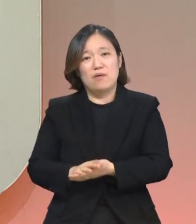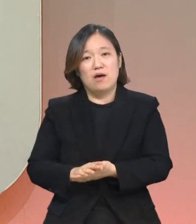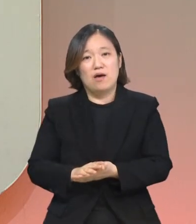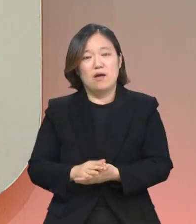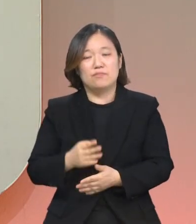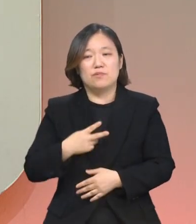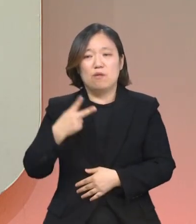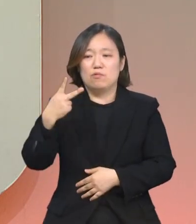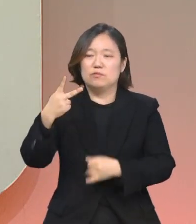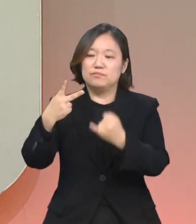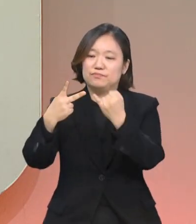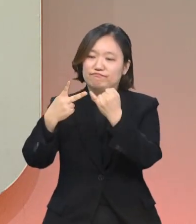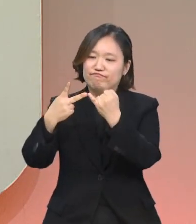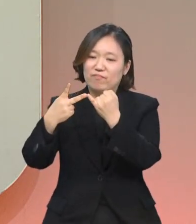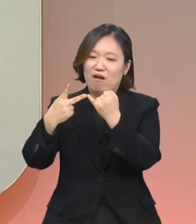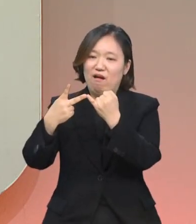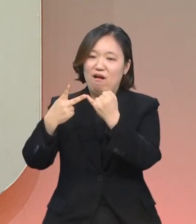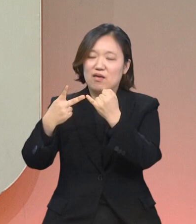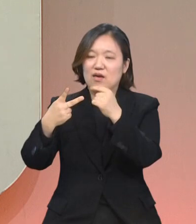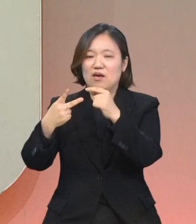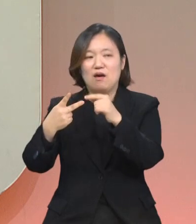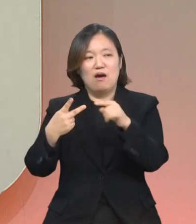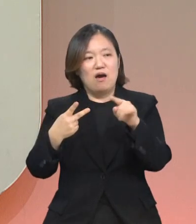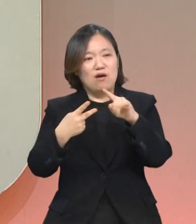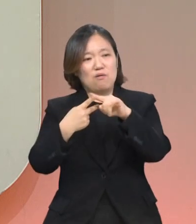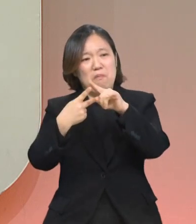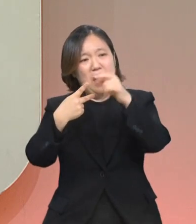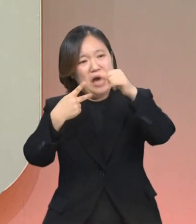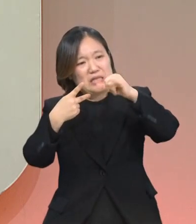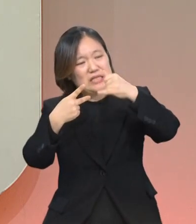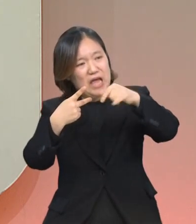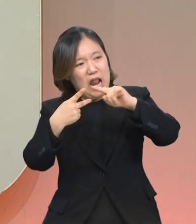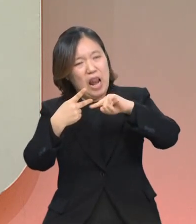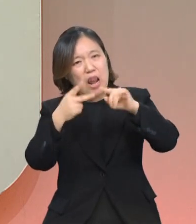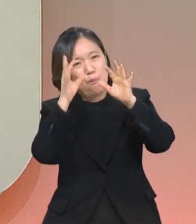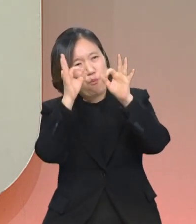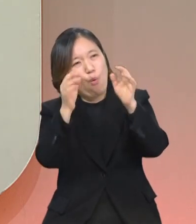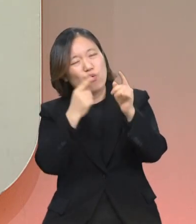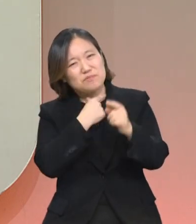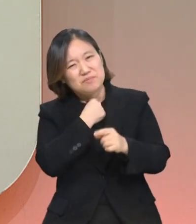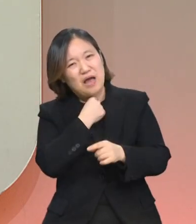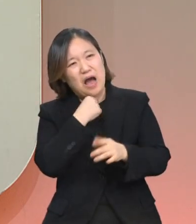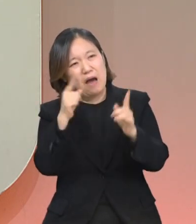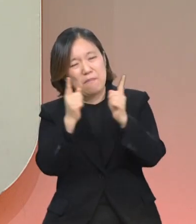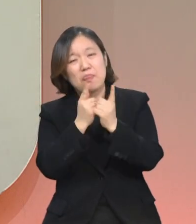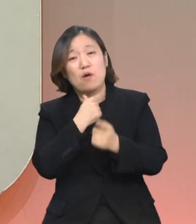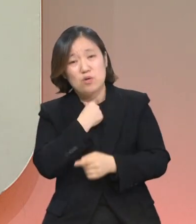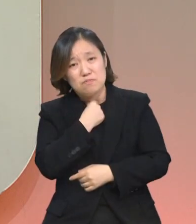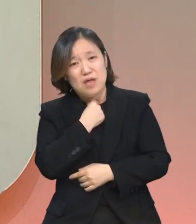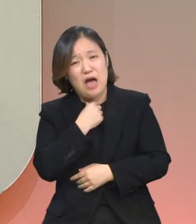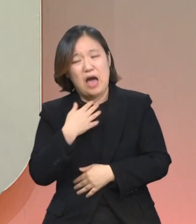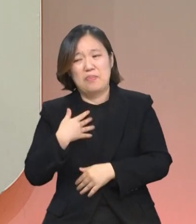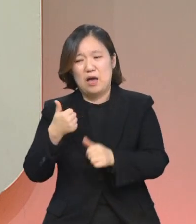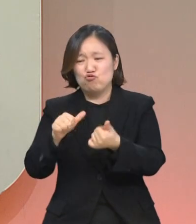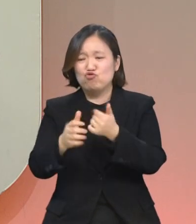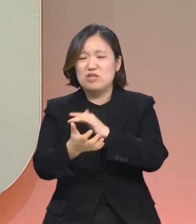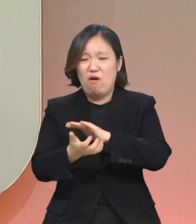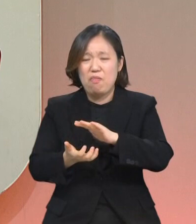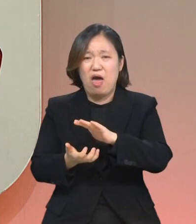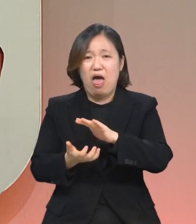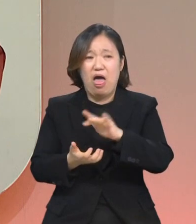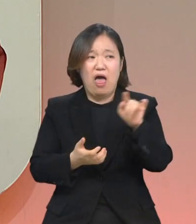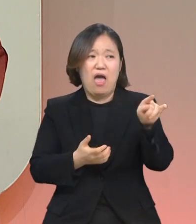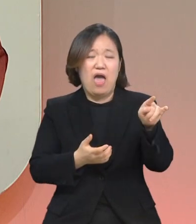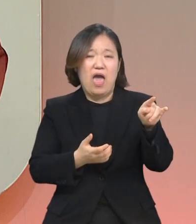둘째 부인이었지만 첫째 부인 애들에 대한 어떤 정도 좀 있었나 봐요 그래도 나 죽기 전에 그 애들 얼굴 좀 한번 보고 싶구나